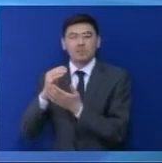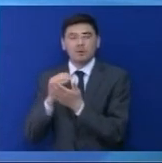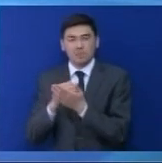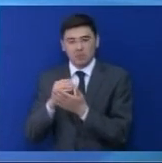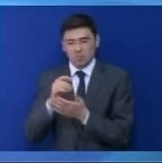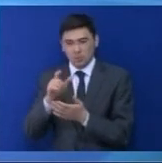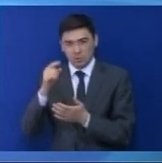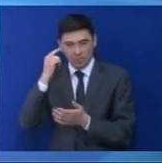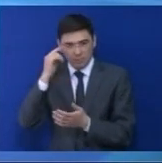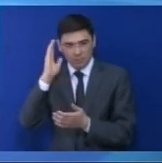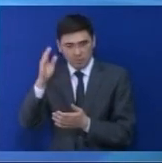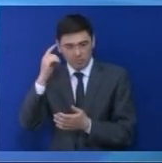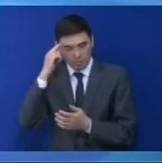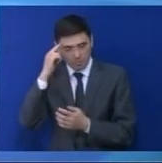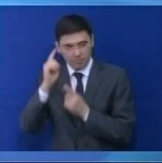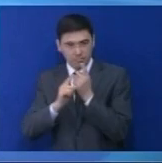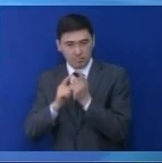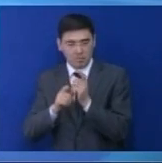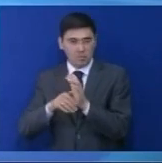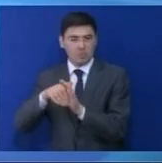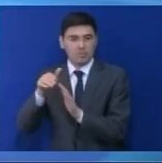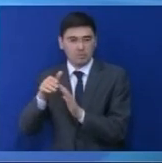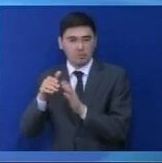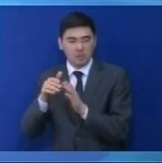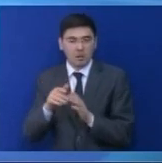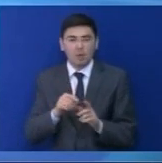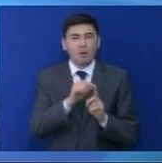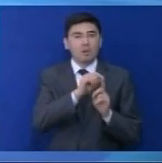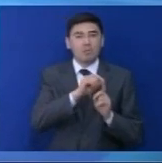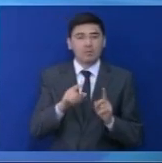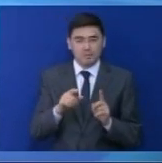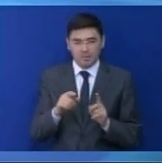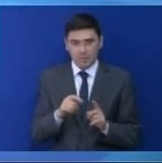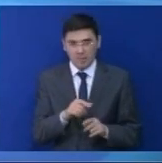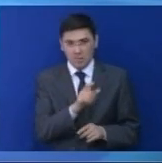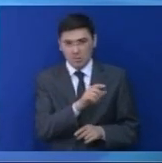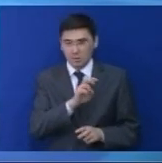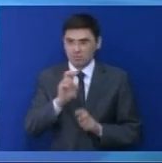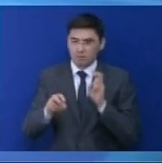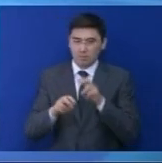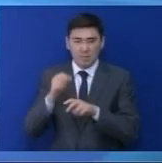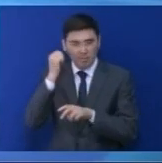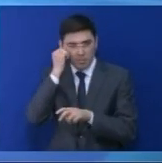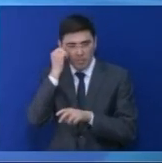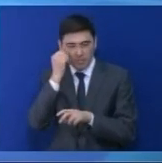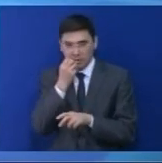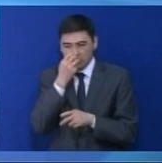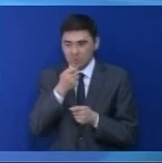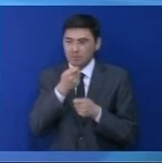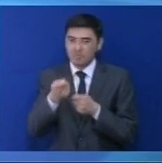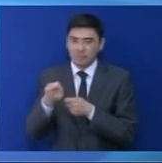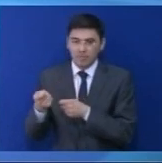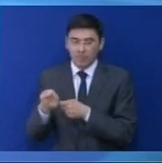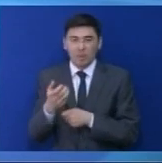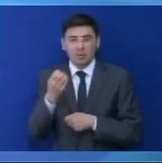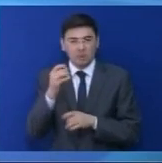модернизации общественного сознания». Фестиваль открыла церемония возложения цветов к памятнику Абаю Кунанбаеву. Далее молодежь города встретилась с одним